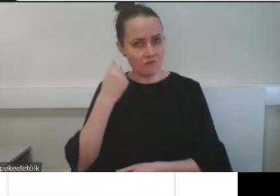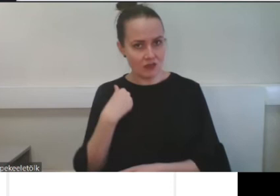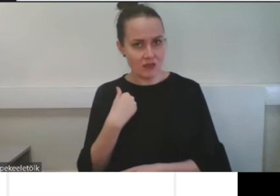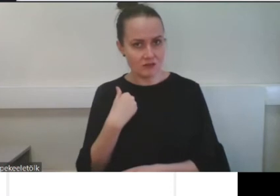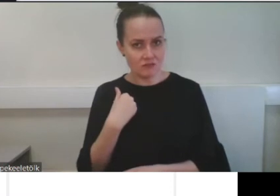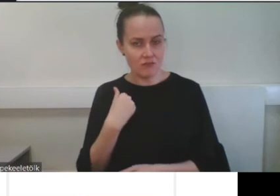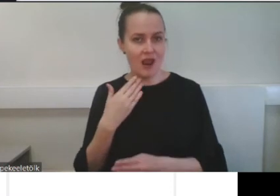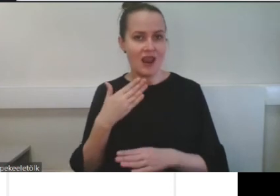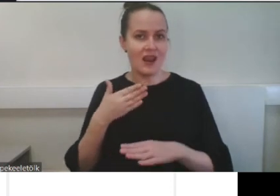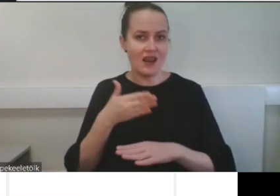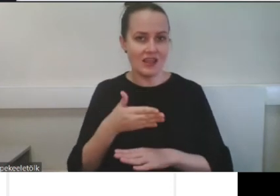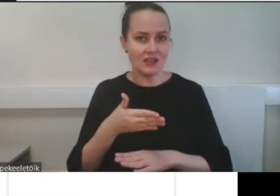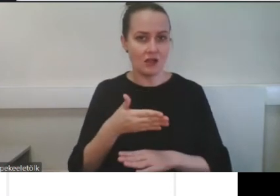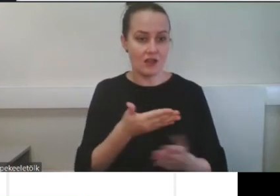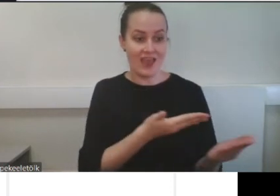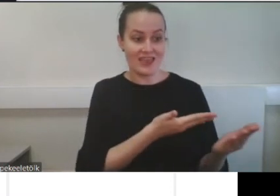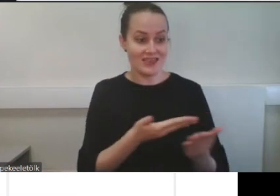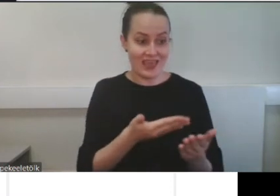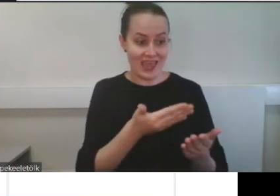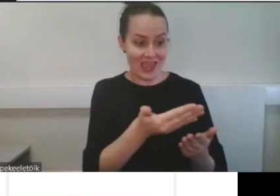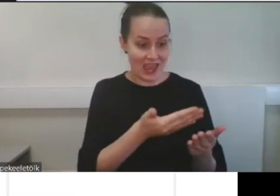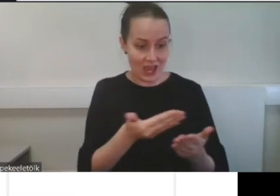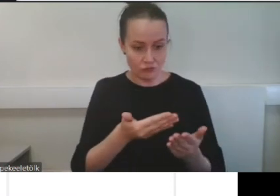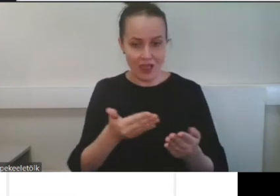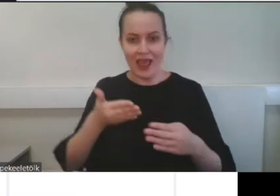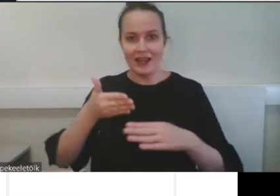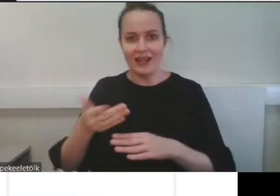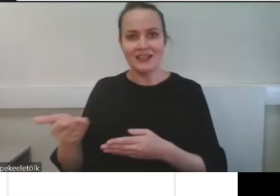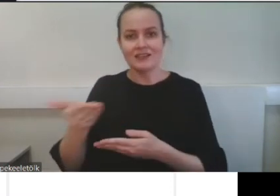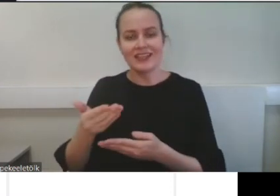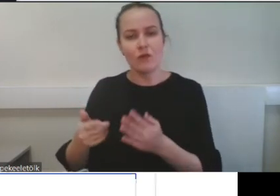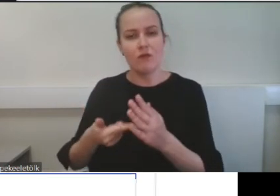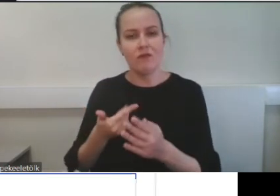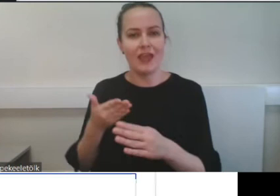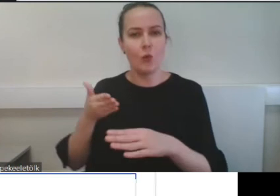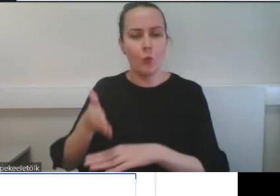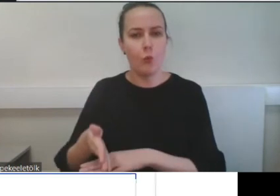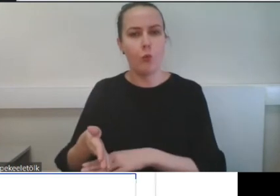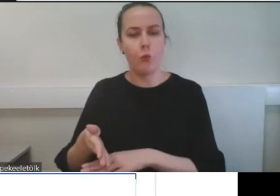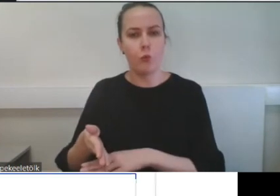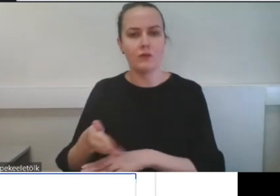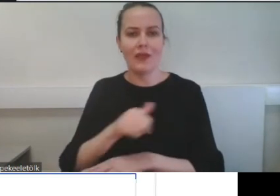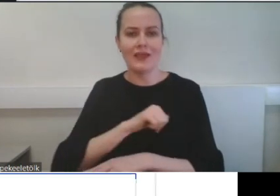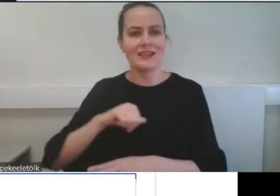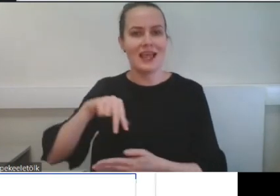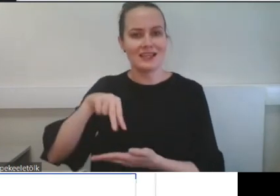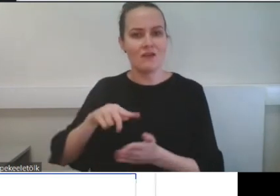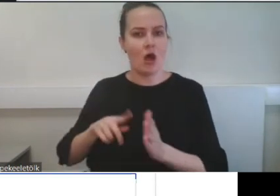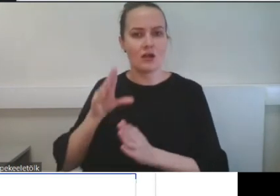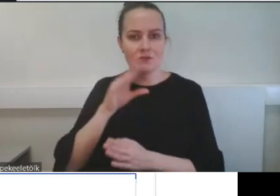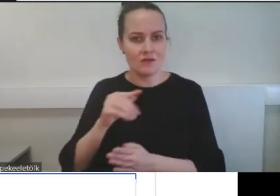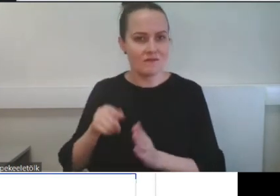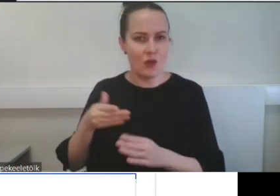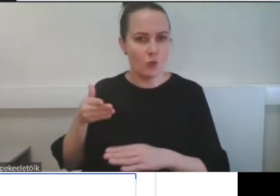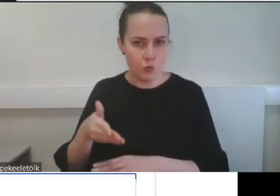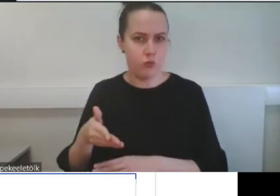kuigi tal on ametlik puue ja noh, mis on iseenesest ongi ju eesmärk, et sellest puudest nagu seda